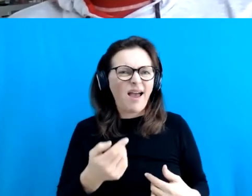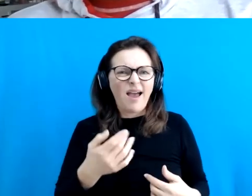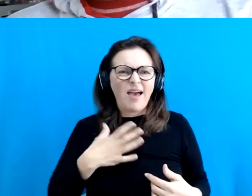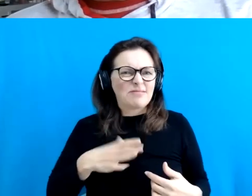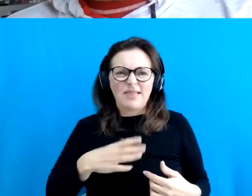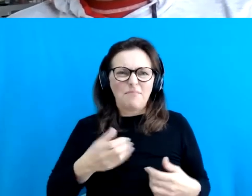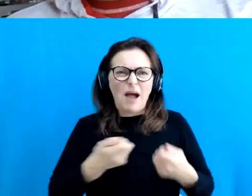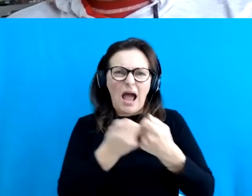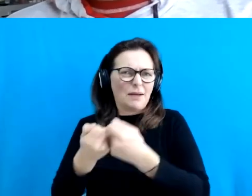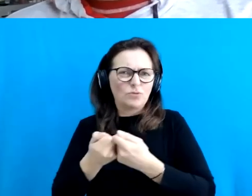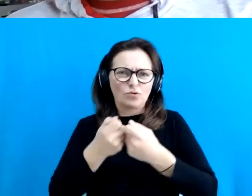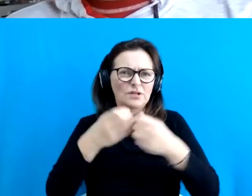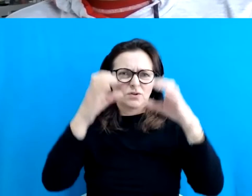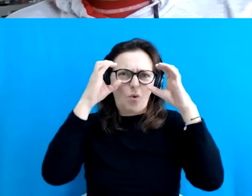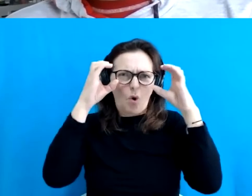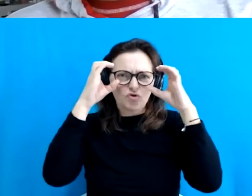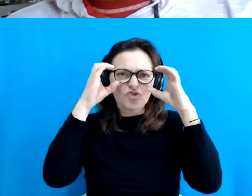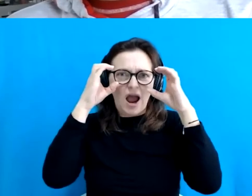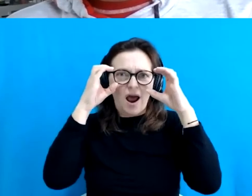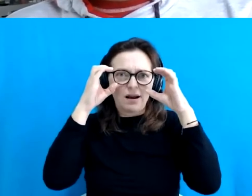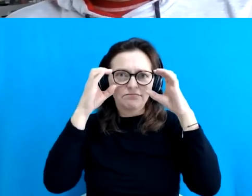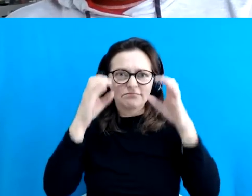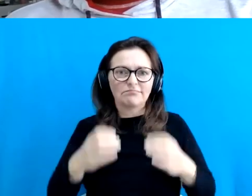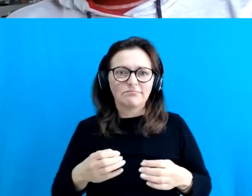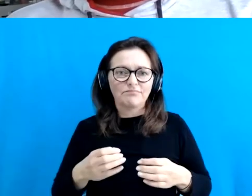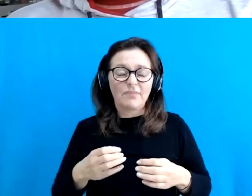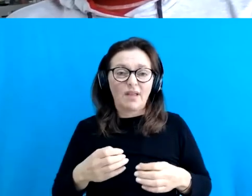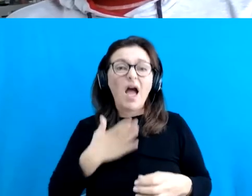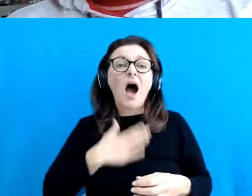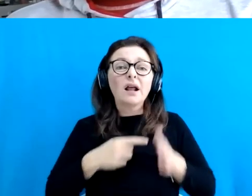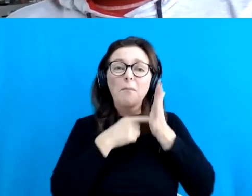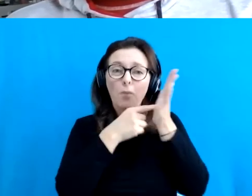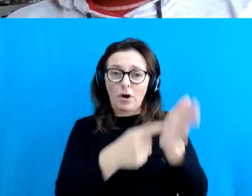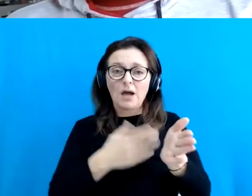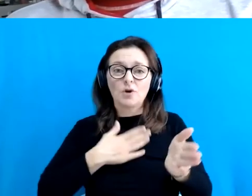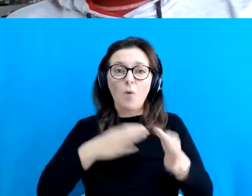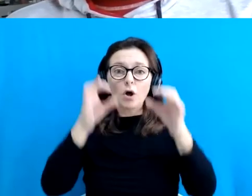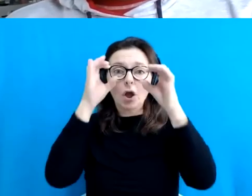bistvu rad izpostavim svoje oči, ker to je del mene, to sem jaz. In sem tudi na ta način